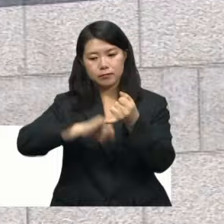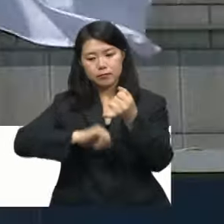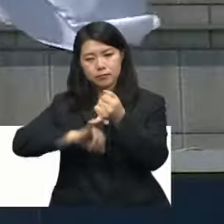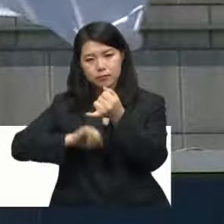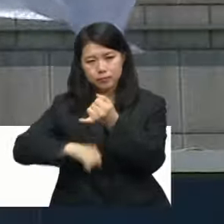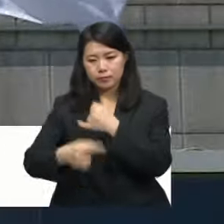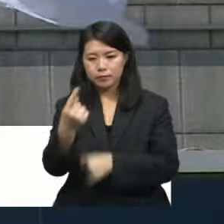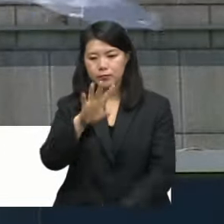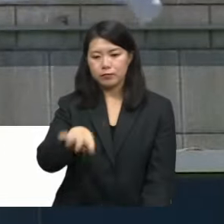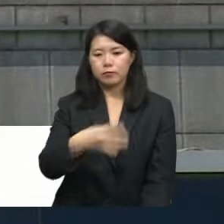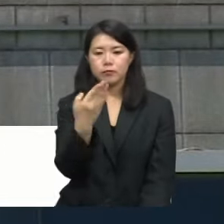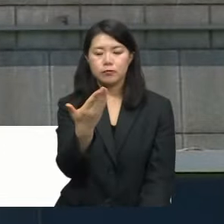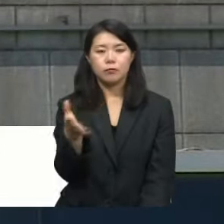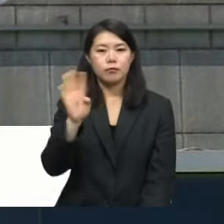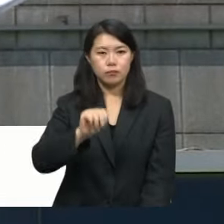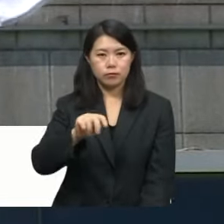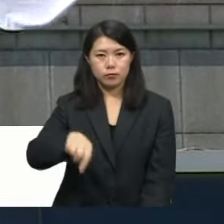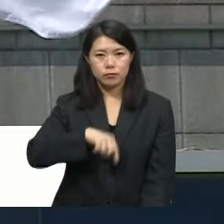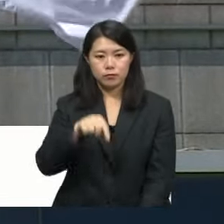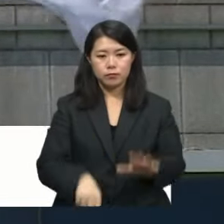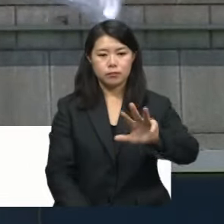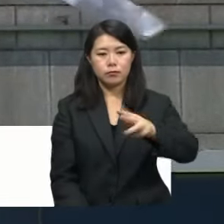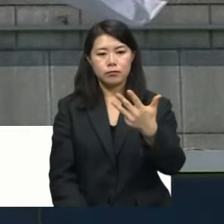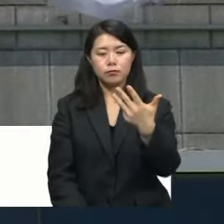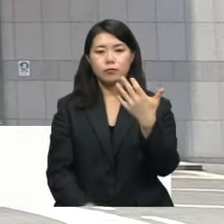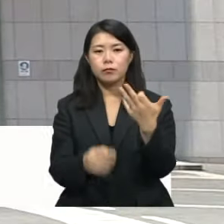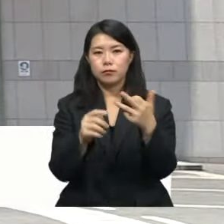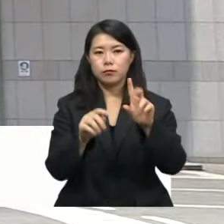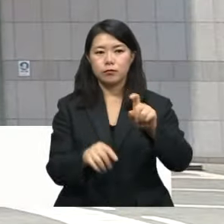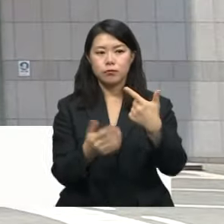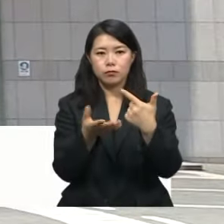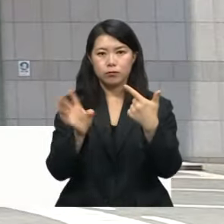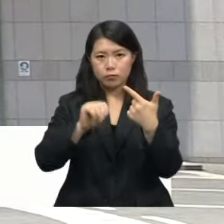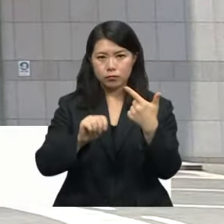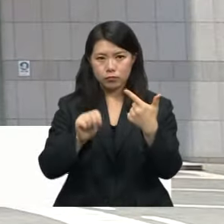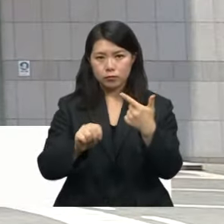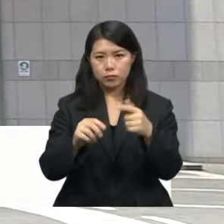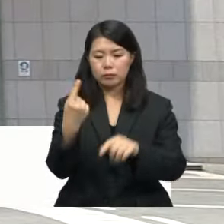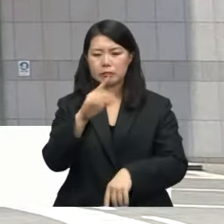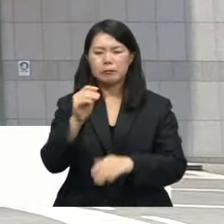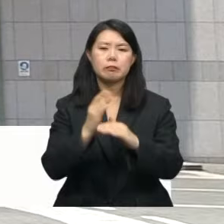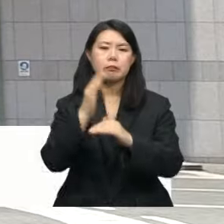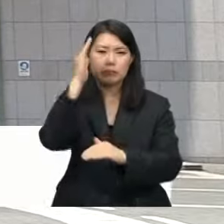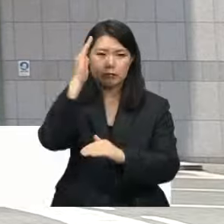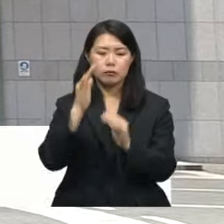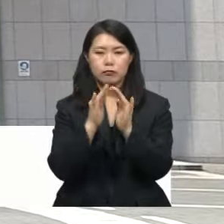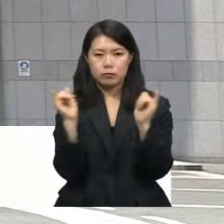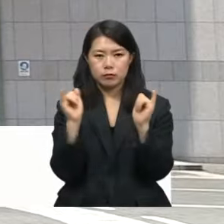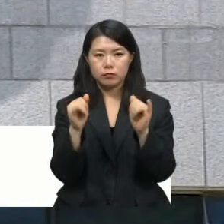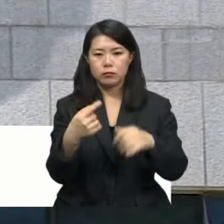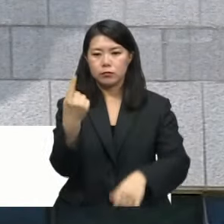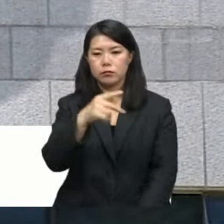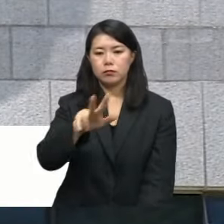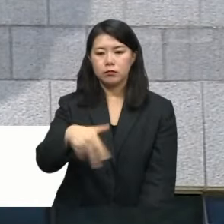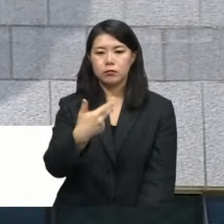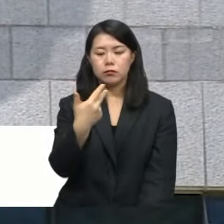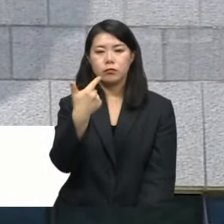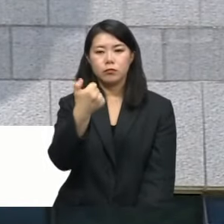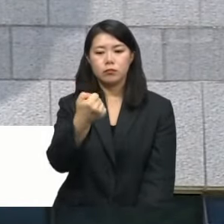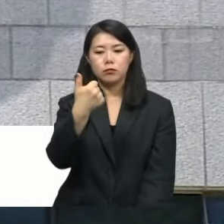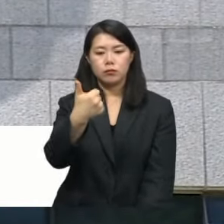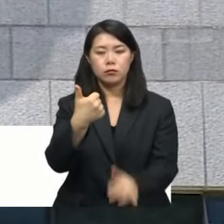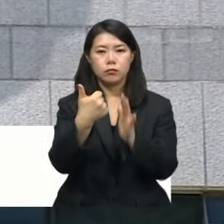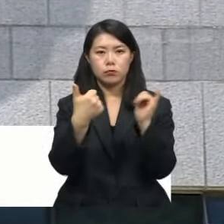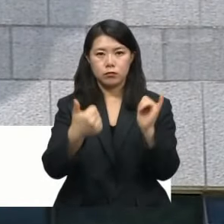149억원 가운데 81억 원이 1천만 원 이상 고액 체액으로 체납자가 1700 5명에